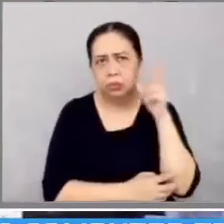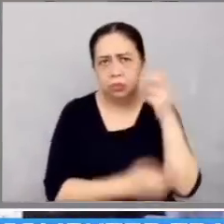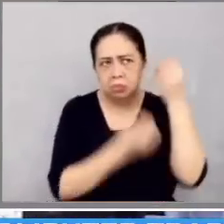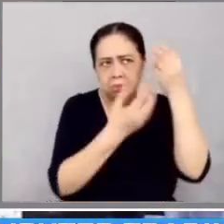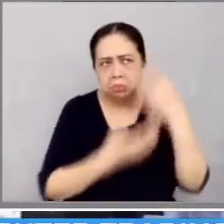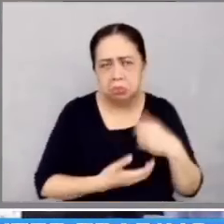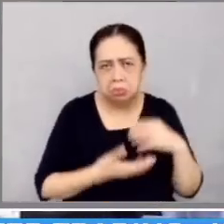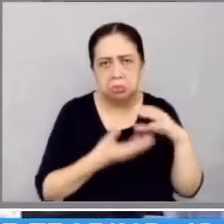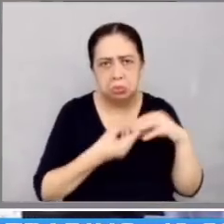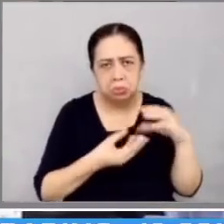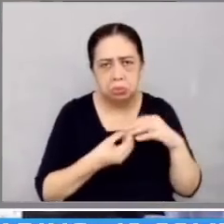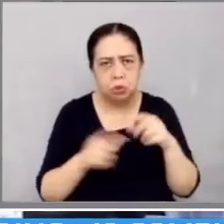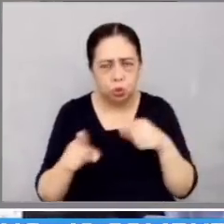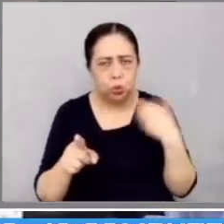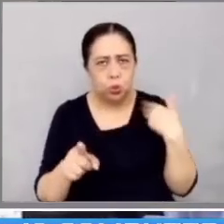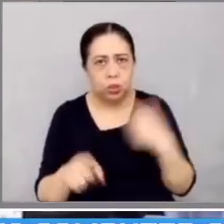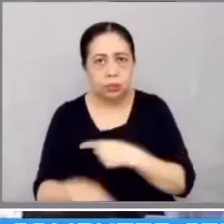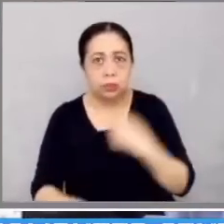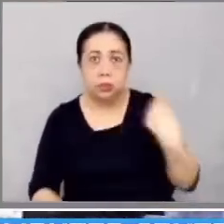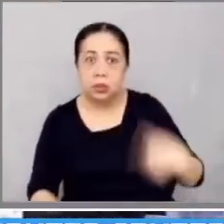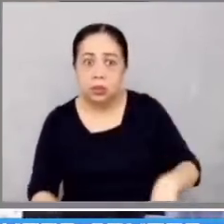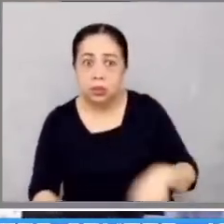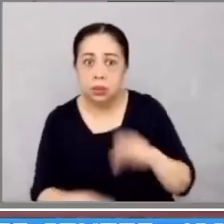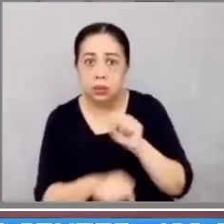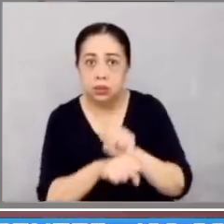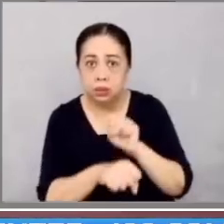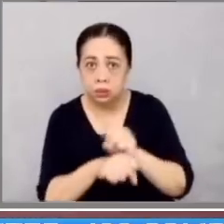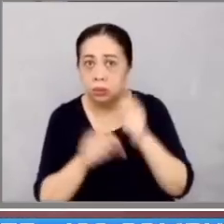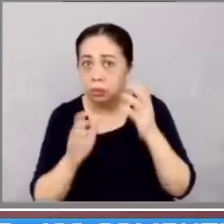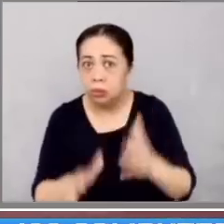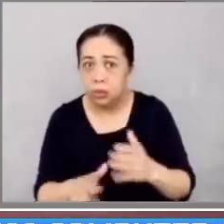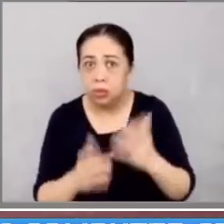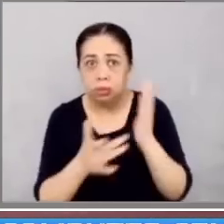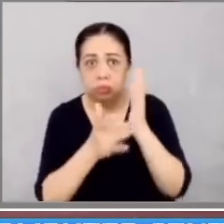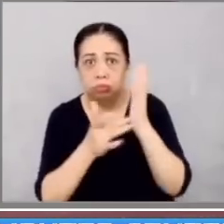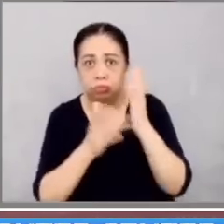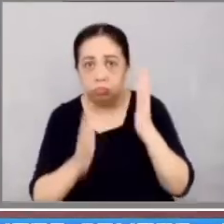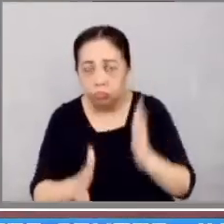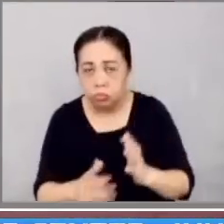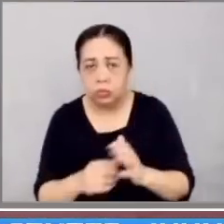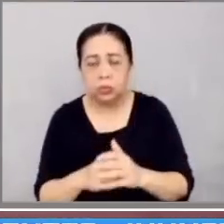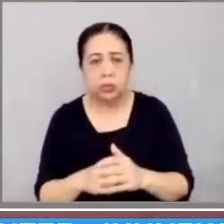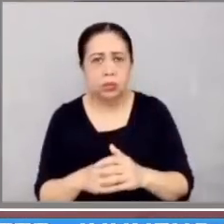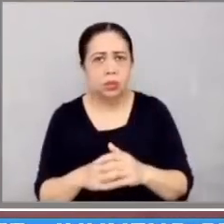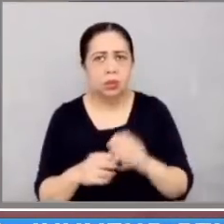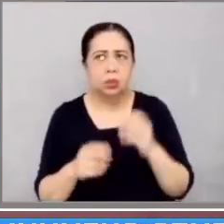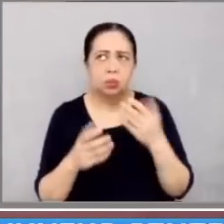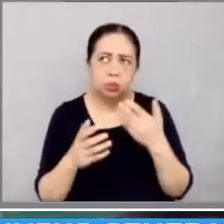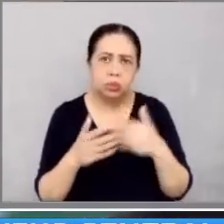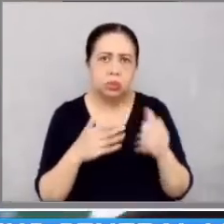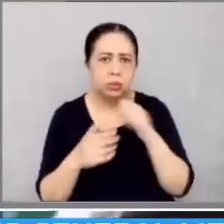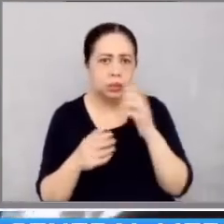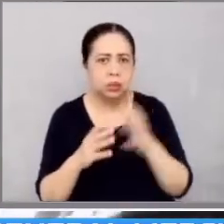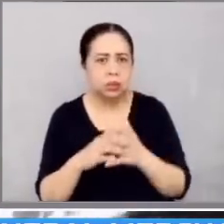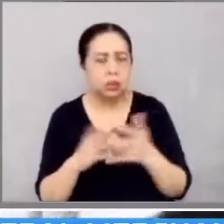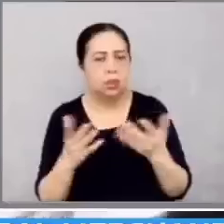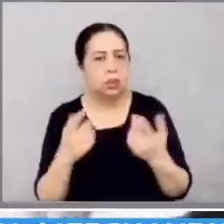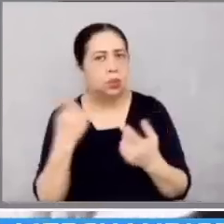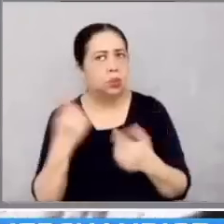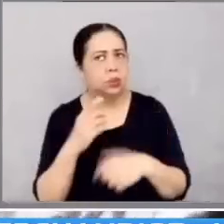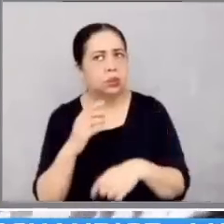meron na po kayo mga Chinese employees, Chinese technicians. Although hindi lang po ganun karami. The only Chinese